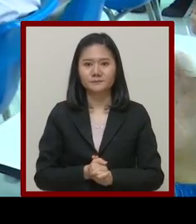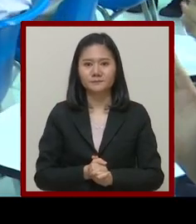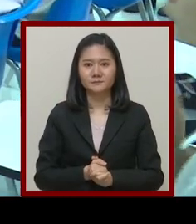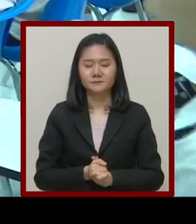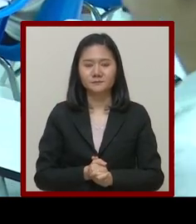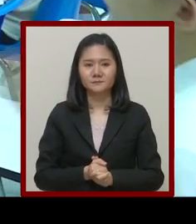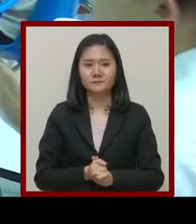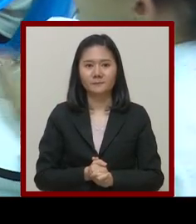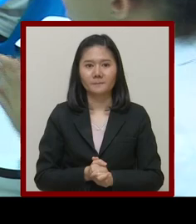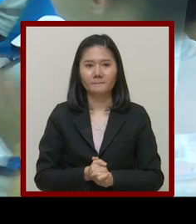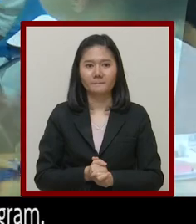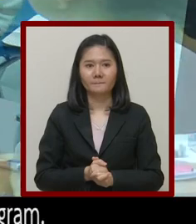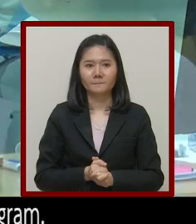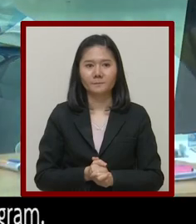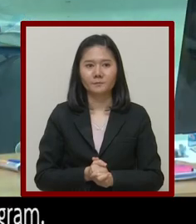อบคุณค่ะ